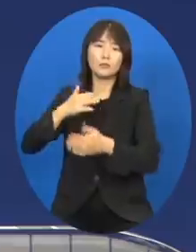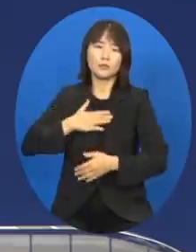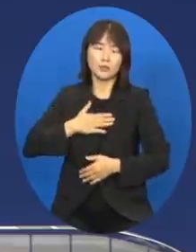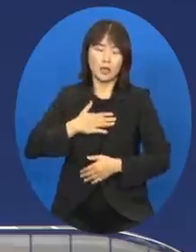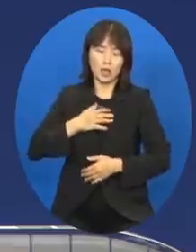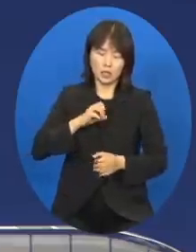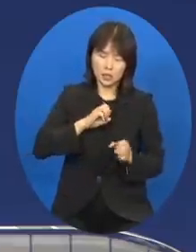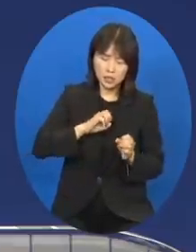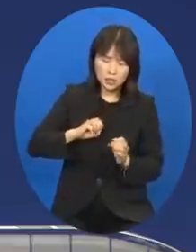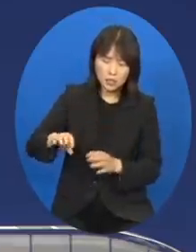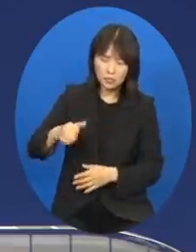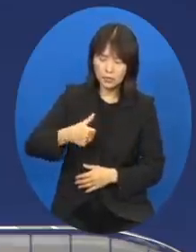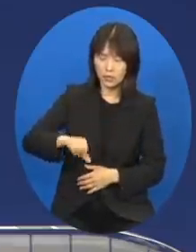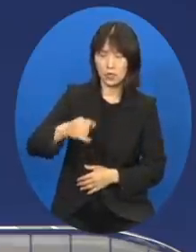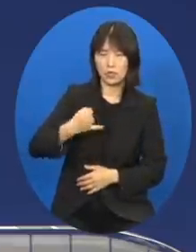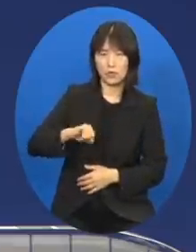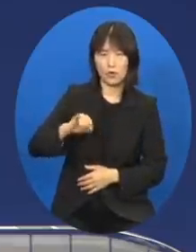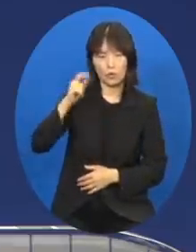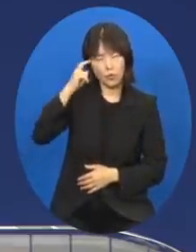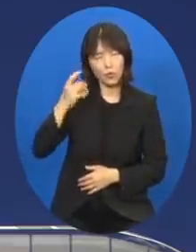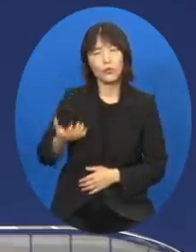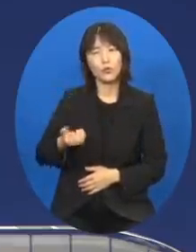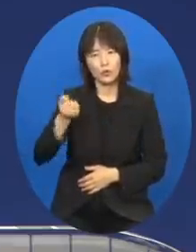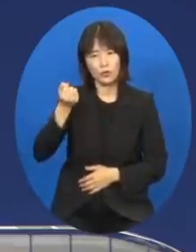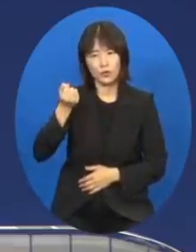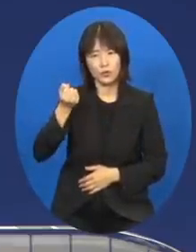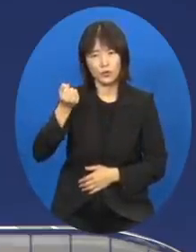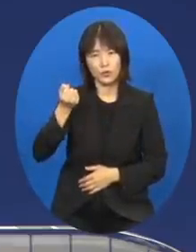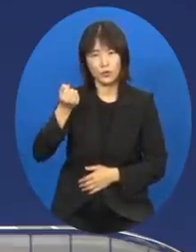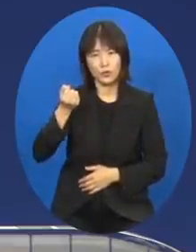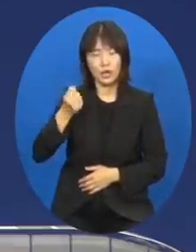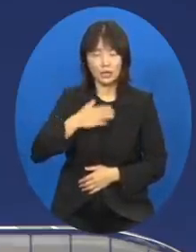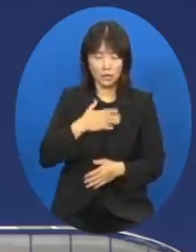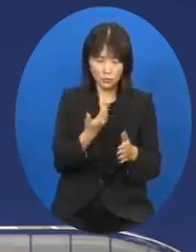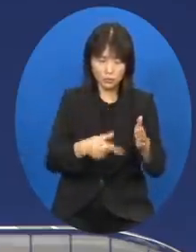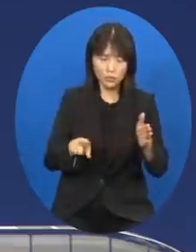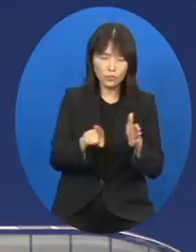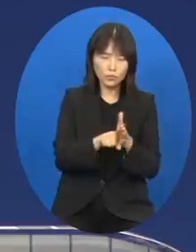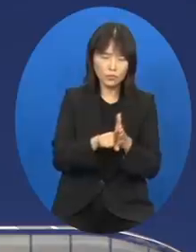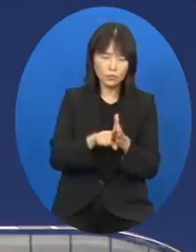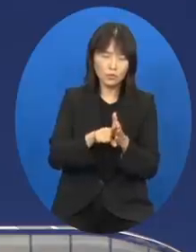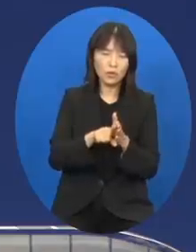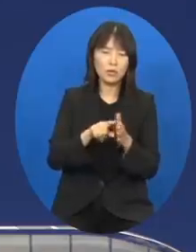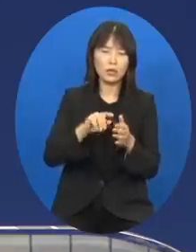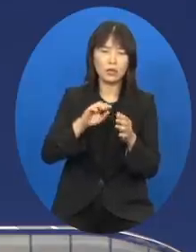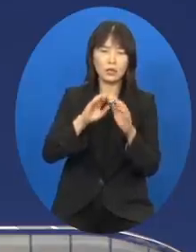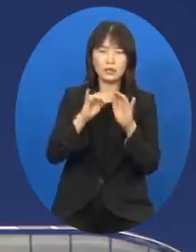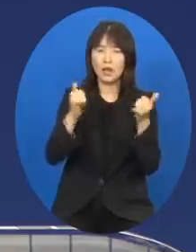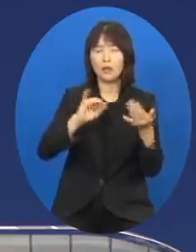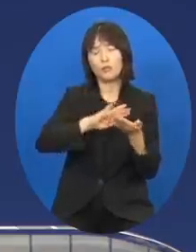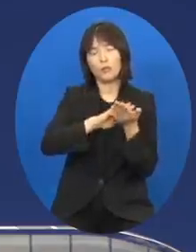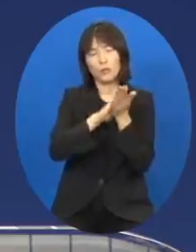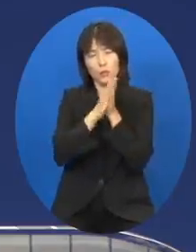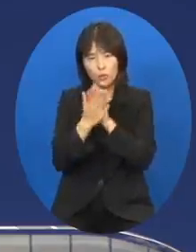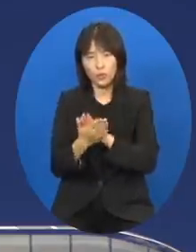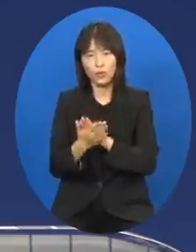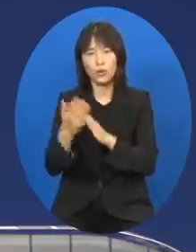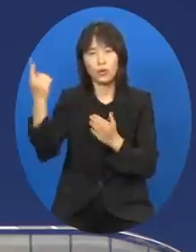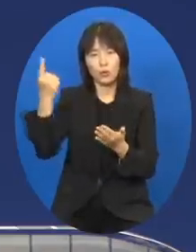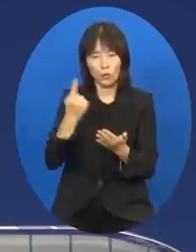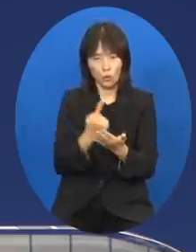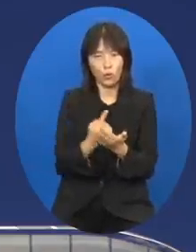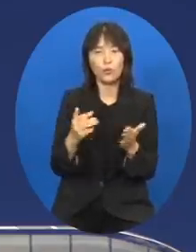잃어버린 자녀라고 그렇게 여기신 그리고 나를 위해서 사람이 되신 거예요. 혹시라도